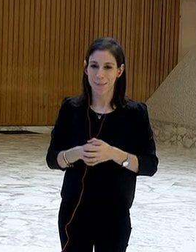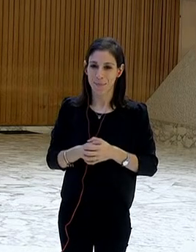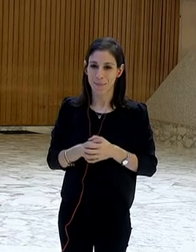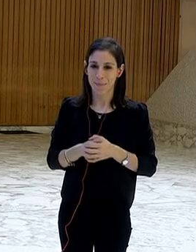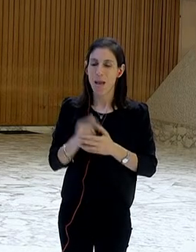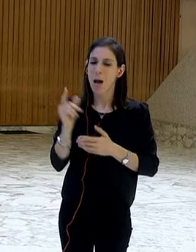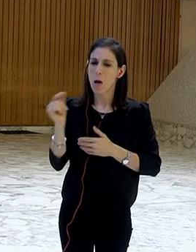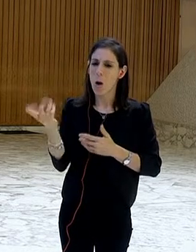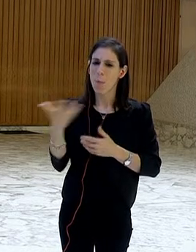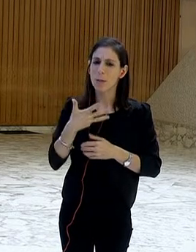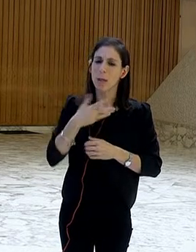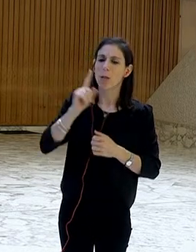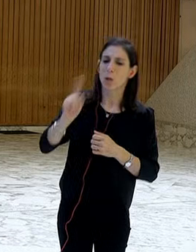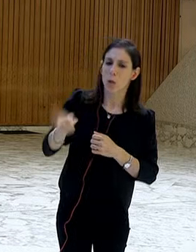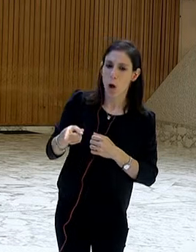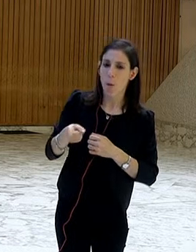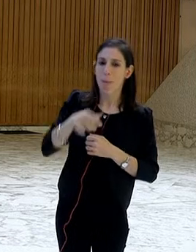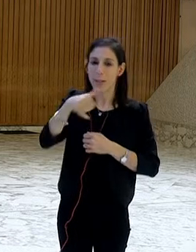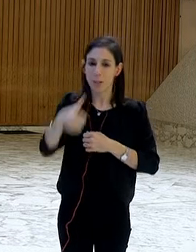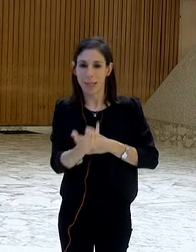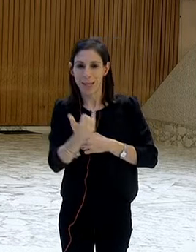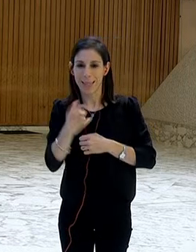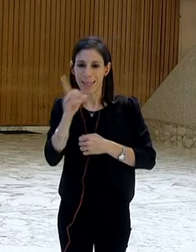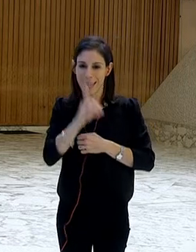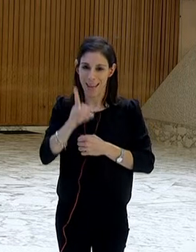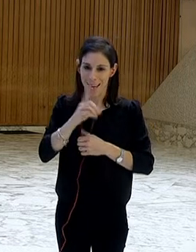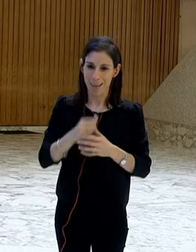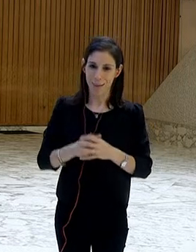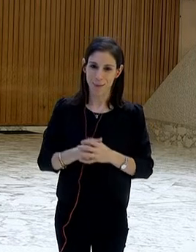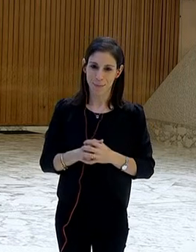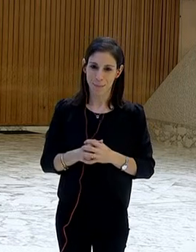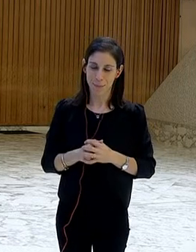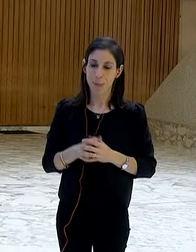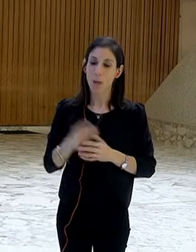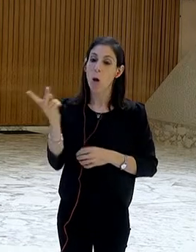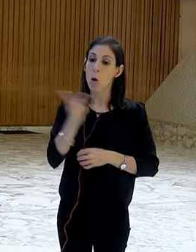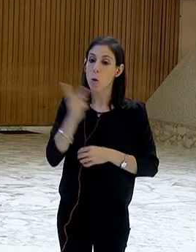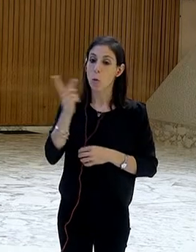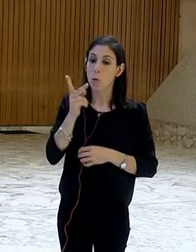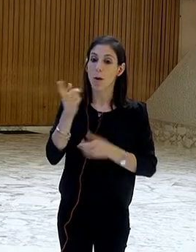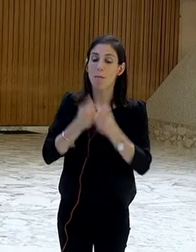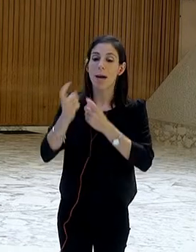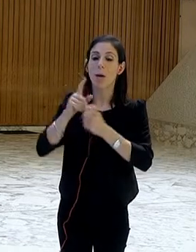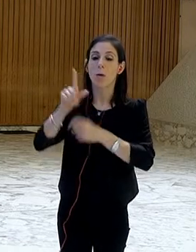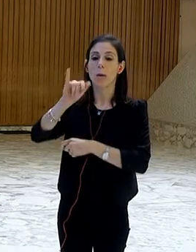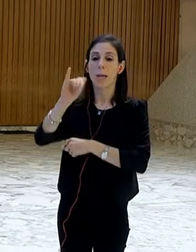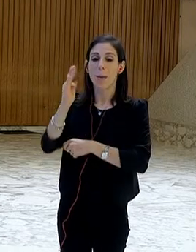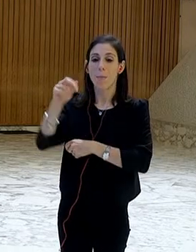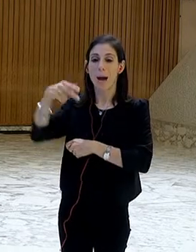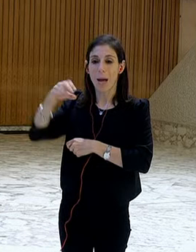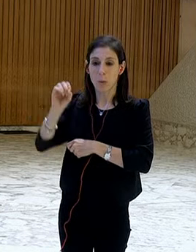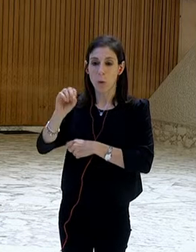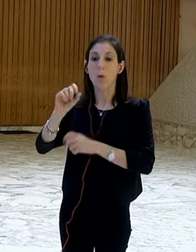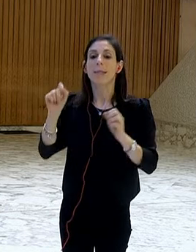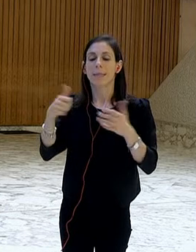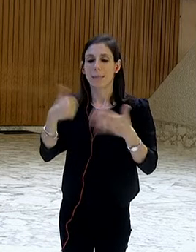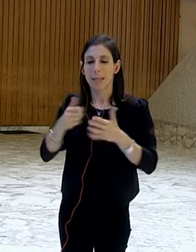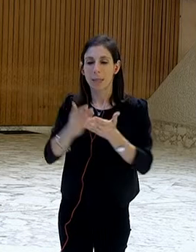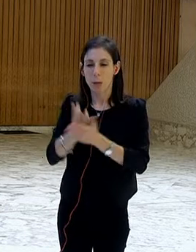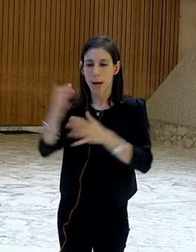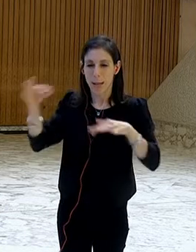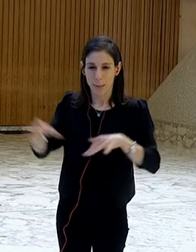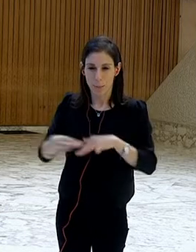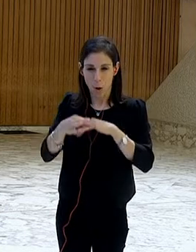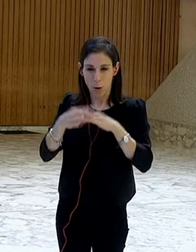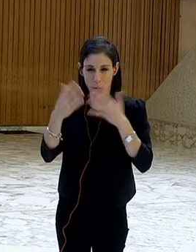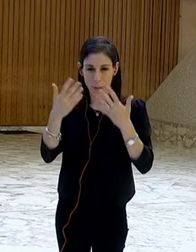è costituita da Jérôme e Jeannette Daher. Sono libanesi, sposati da 16 anni e